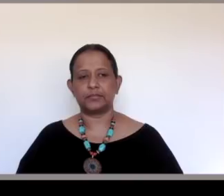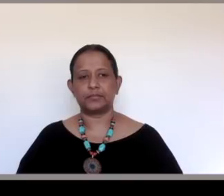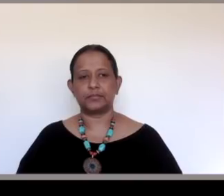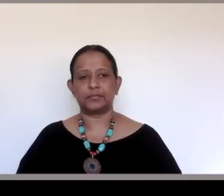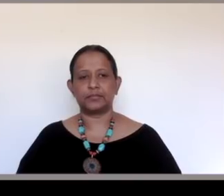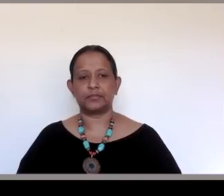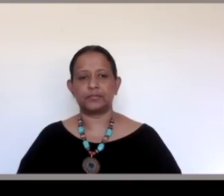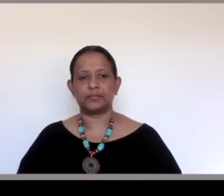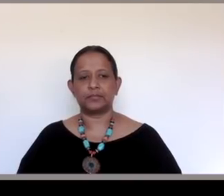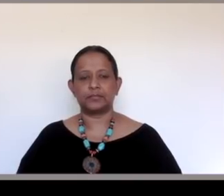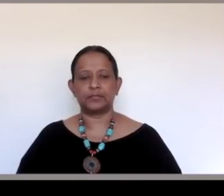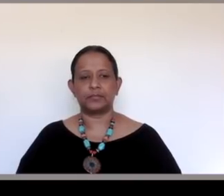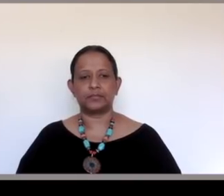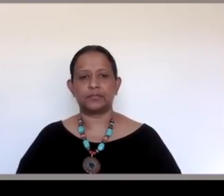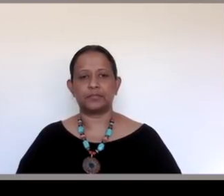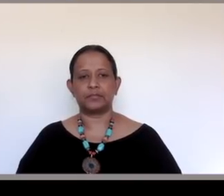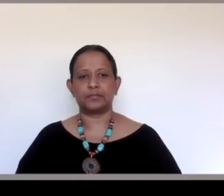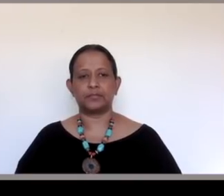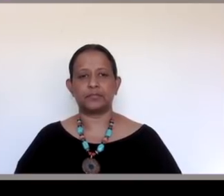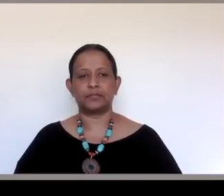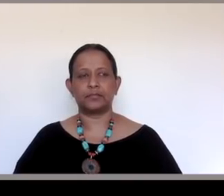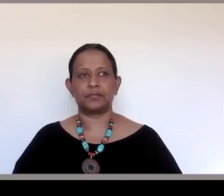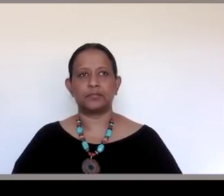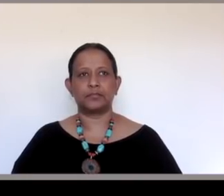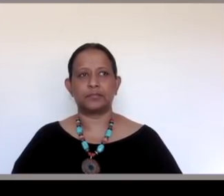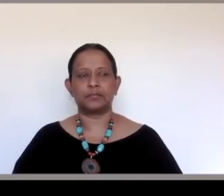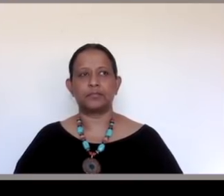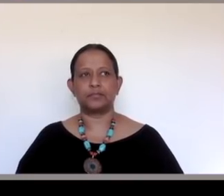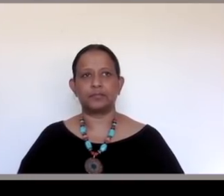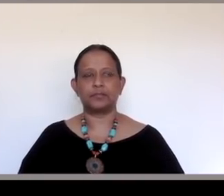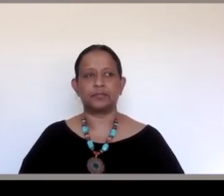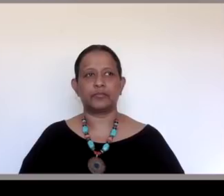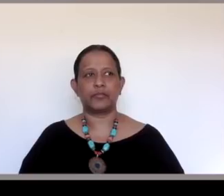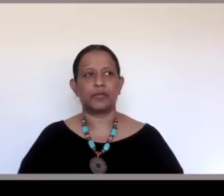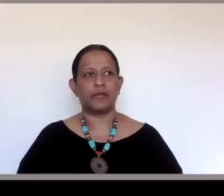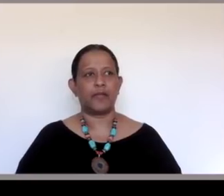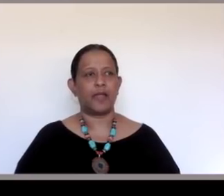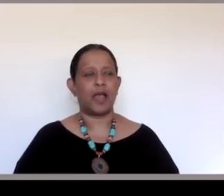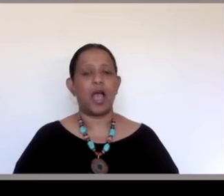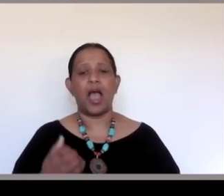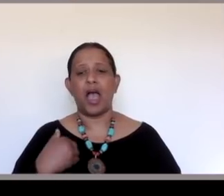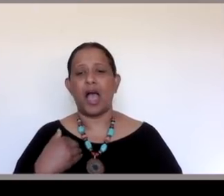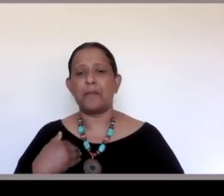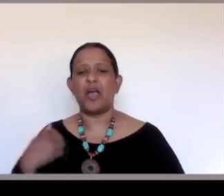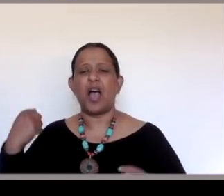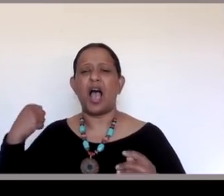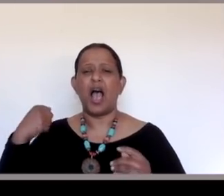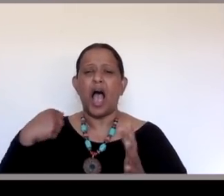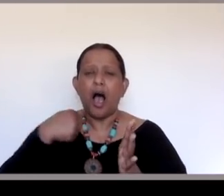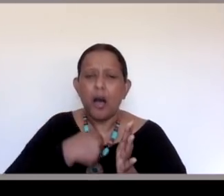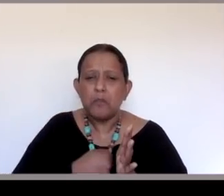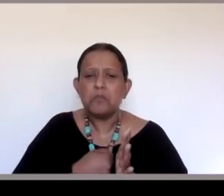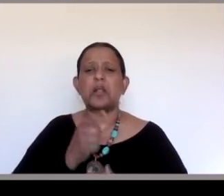වෙනවා එකම හැටියට එකම තේරුමක් ඇතුව ඔරේ අර්ථ තුනේ මගිච්චියුම් ආශිර්වාදමුම් මාරි